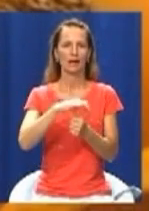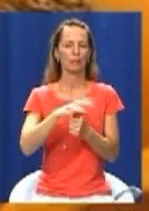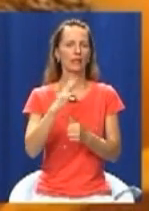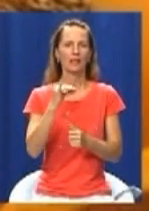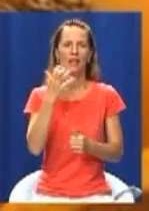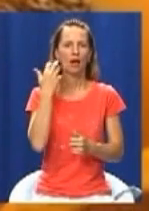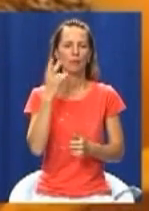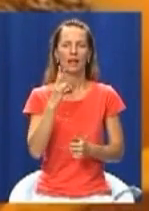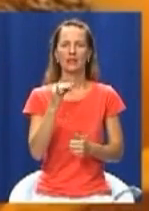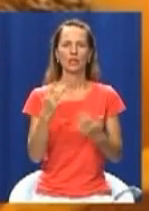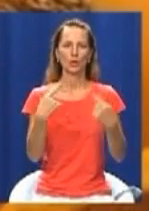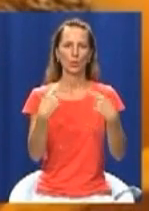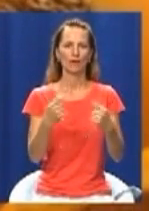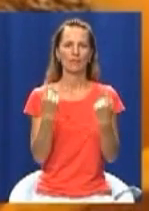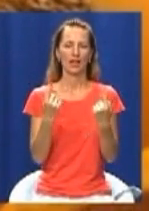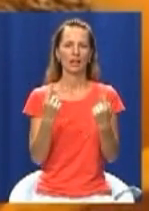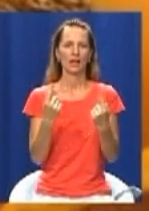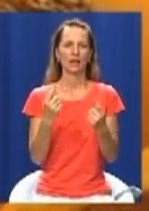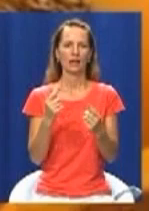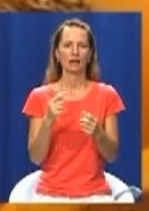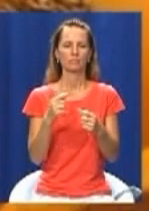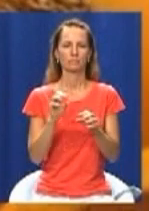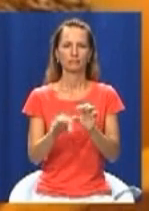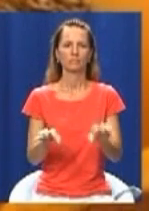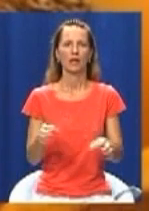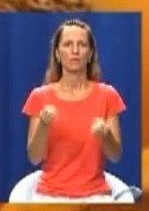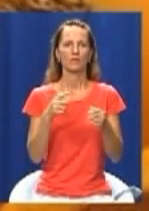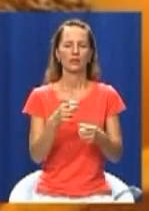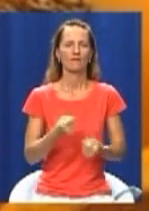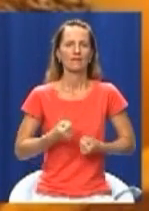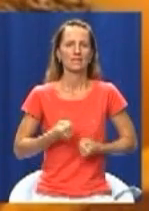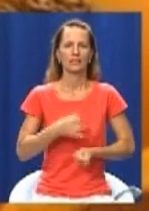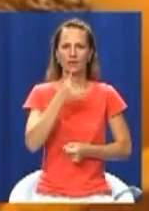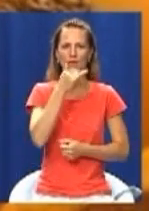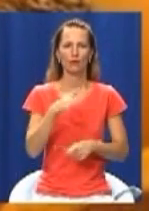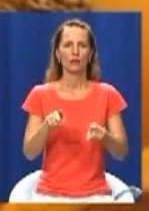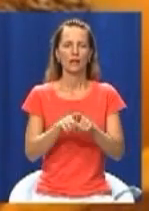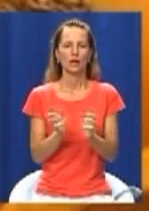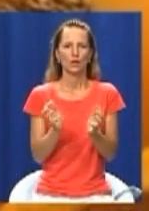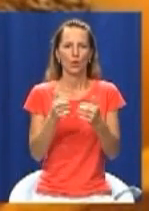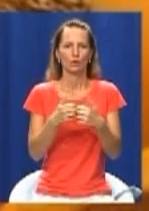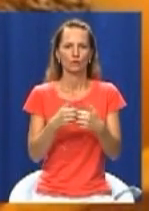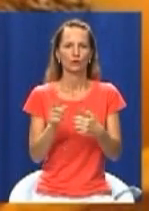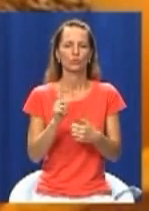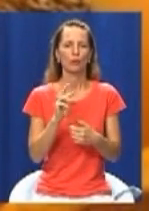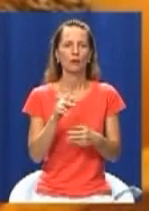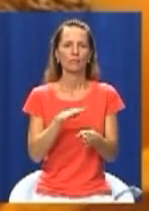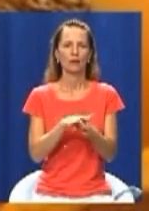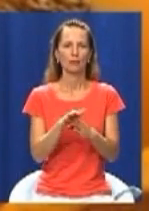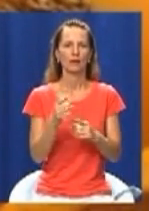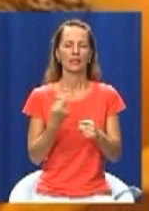ні будь-які інші великі предмети. Просто вони фізично не можуть так згорнутися, щоб здійснити